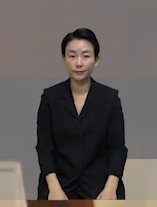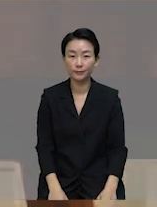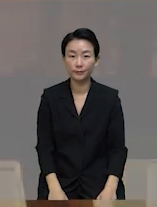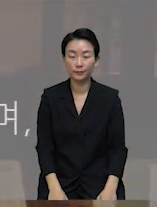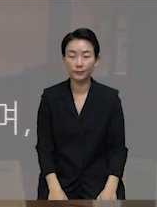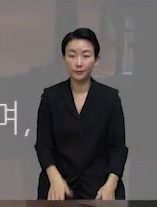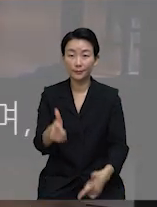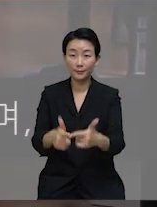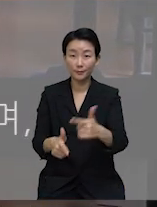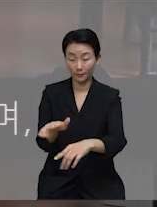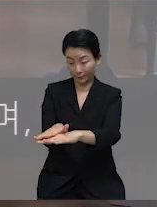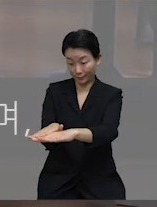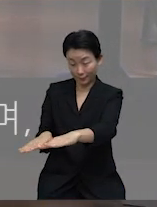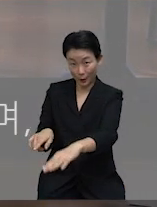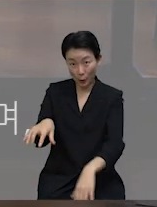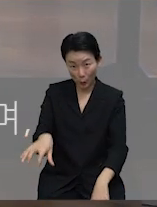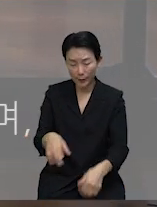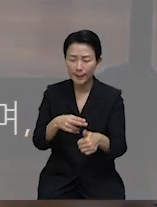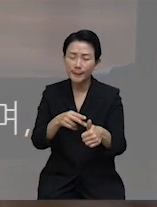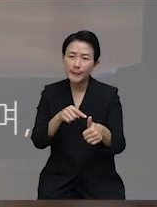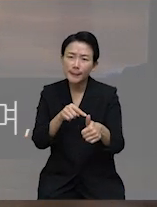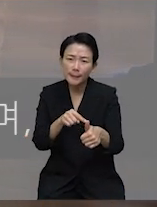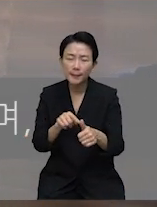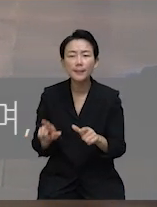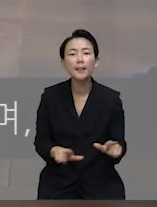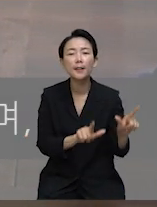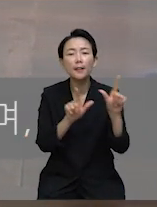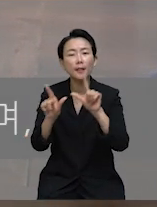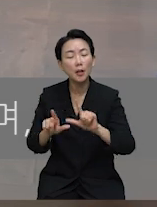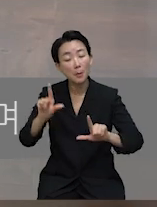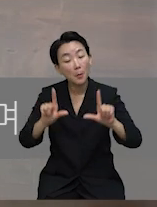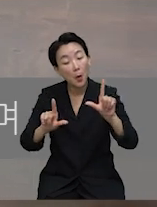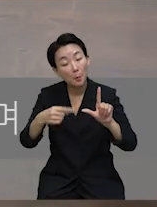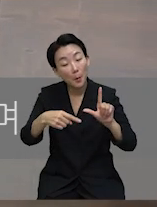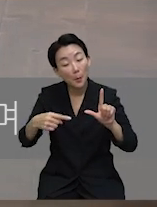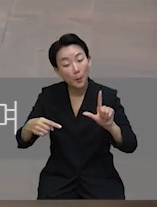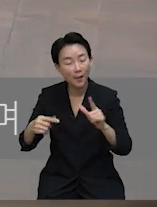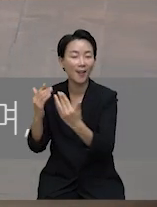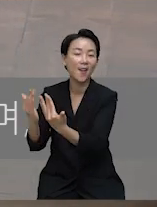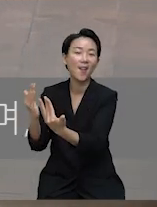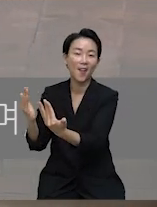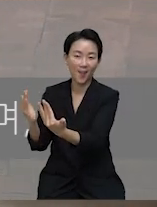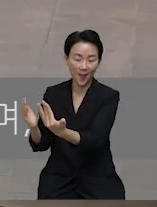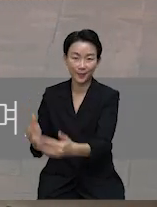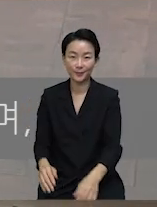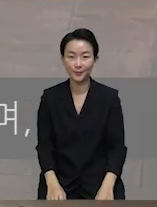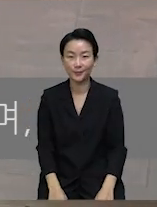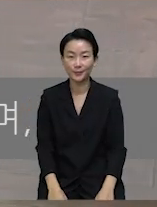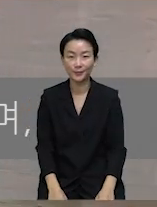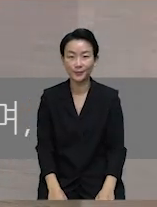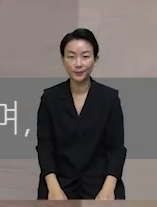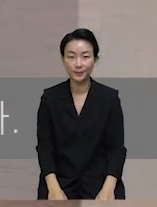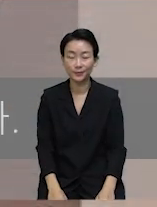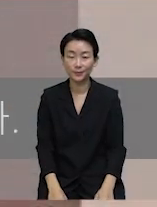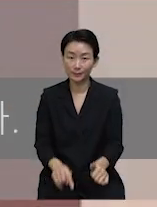것입니다. 또 대청마루에는 선생님이 생활하던 모습들이 전시되어